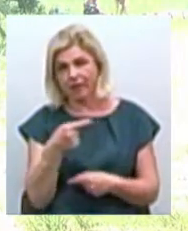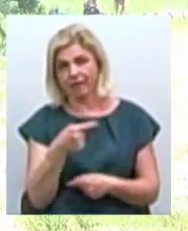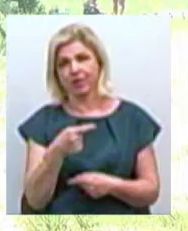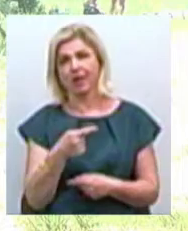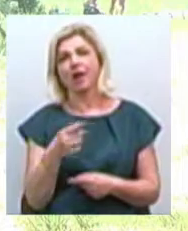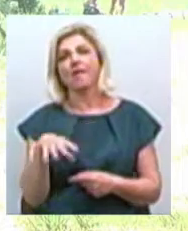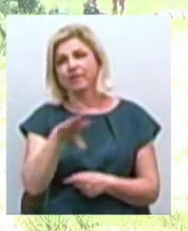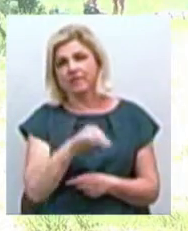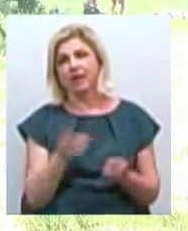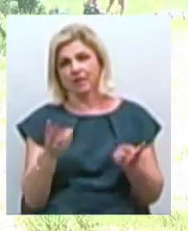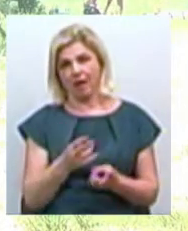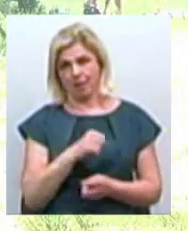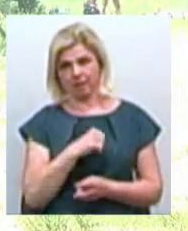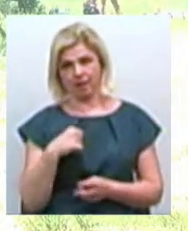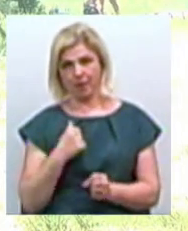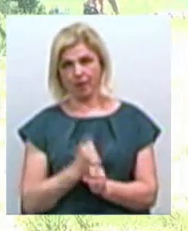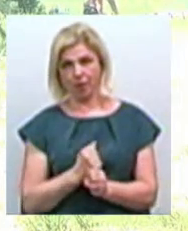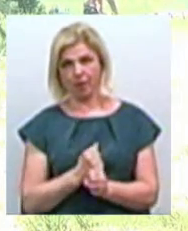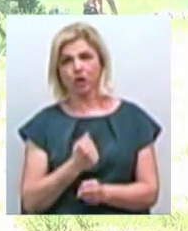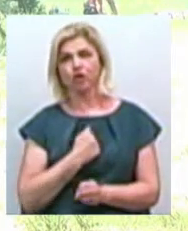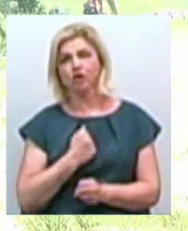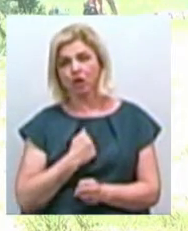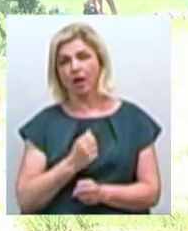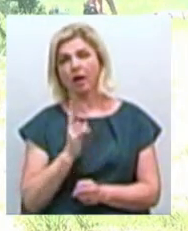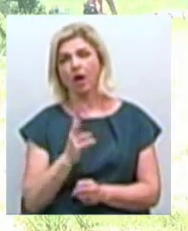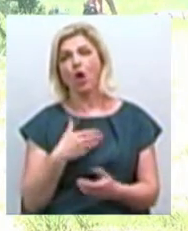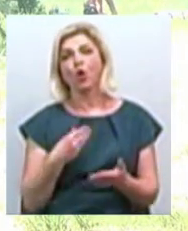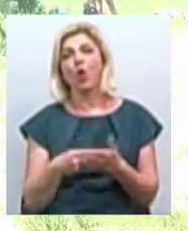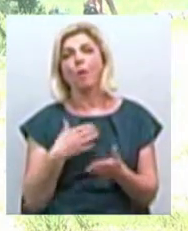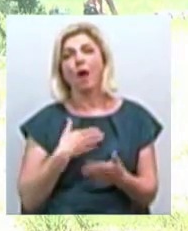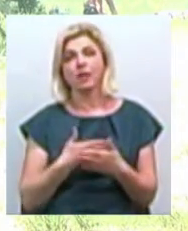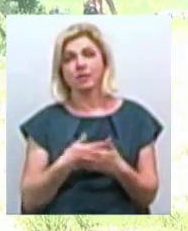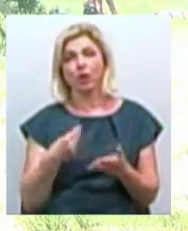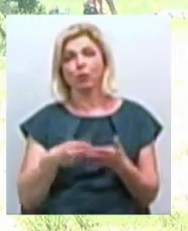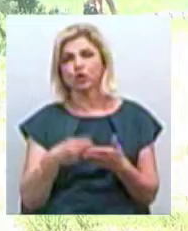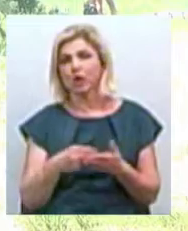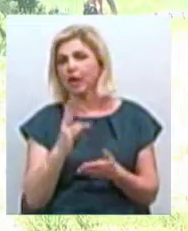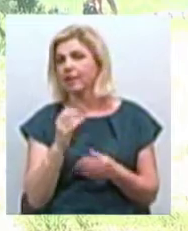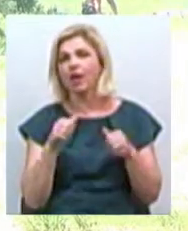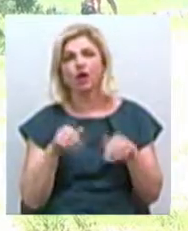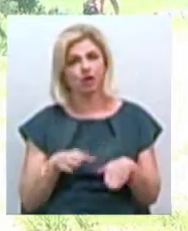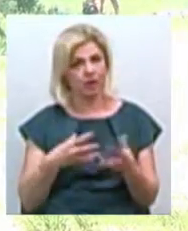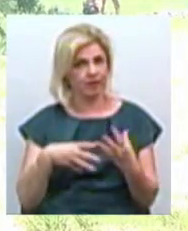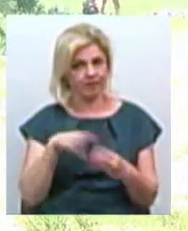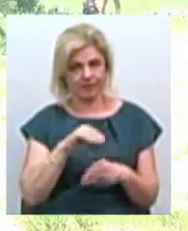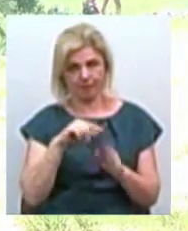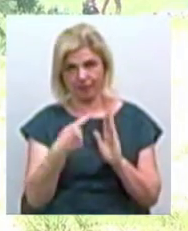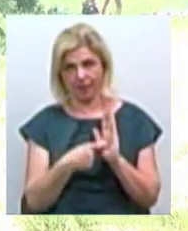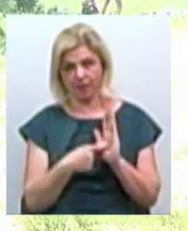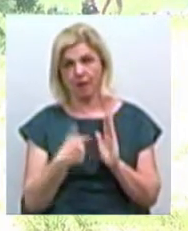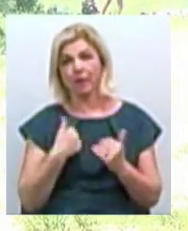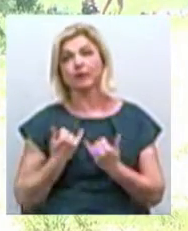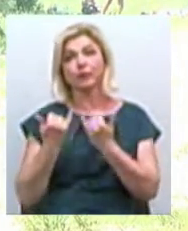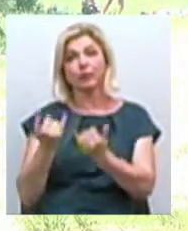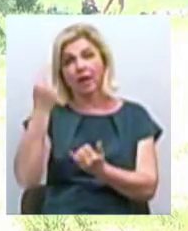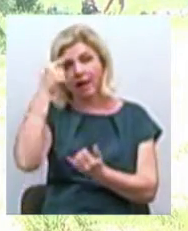все треба самим робити. На жаль, громадський бюджет не вирішує всі питання. Ми дали ідею, але ідея без